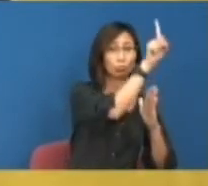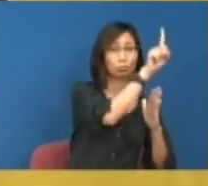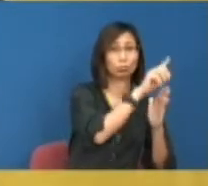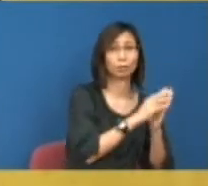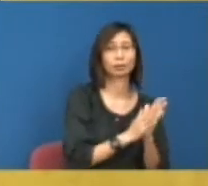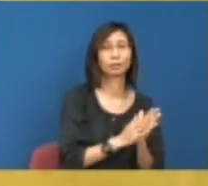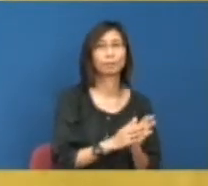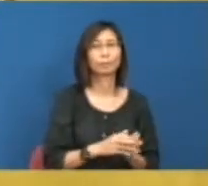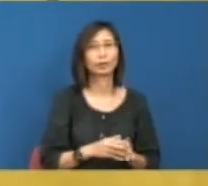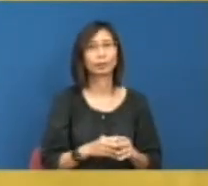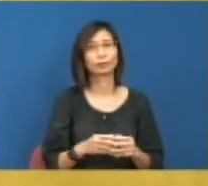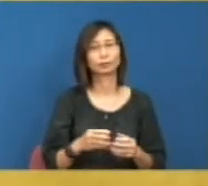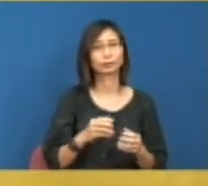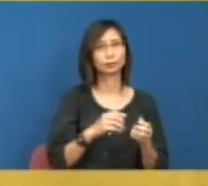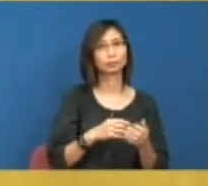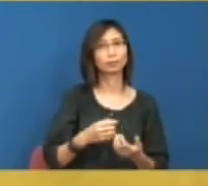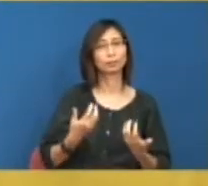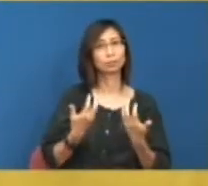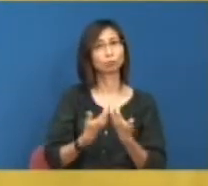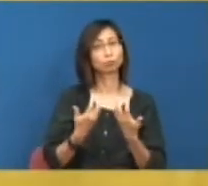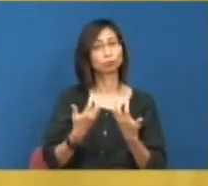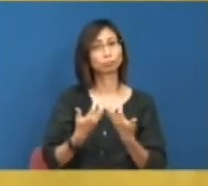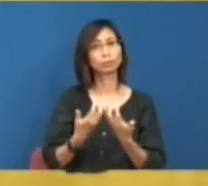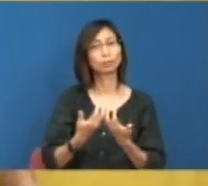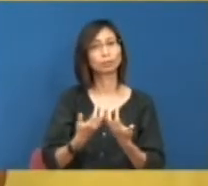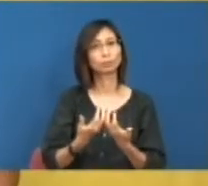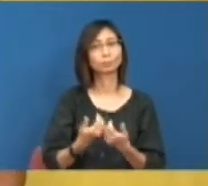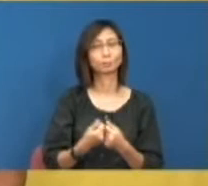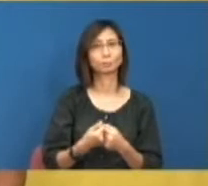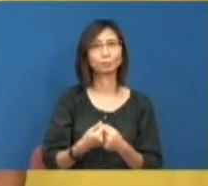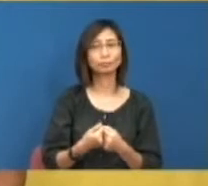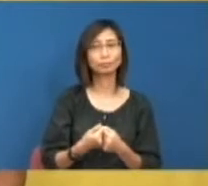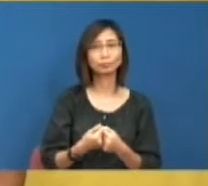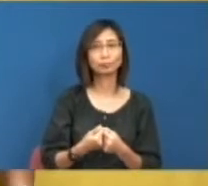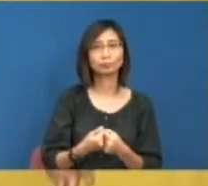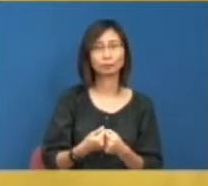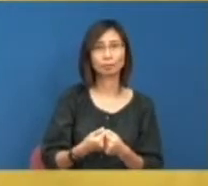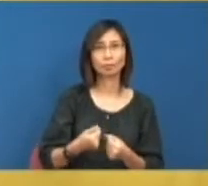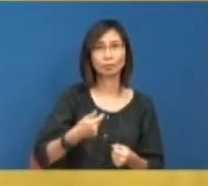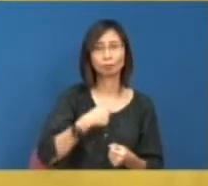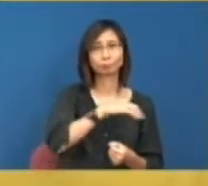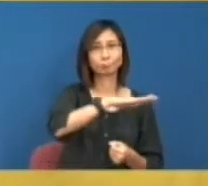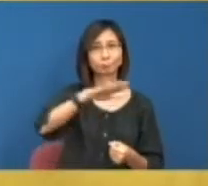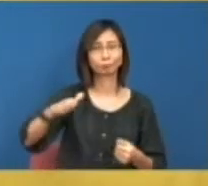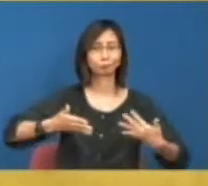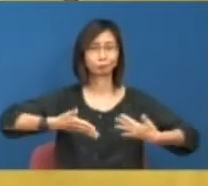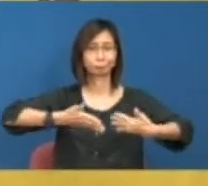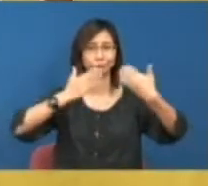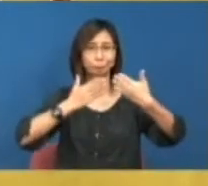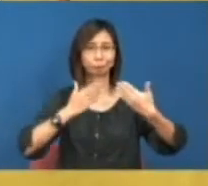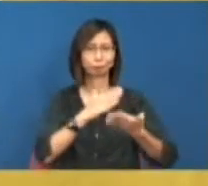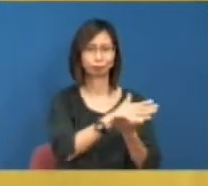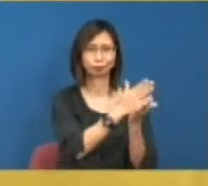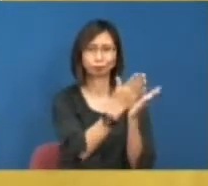一個資產價格就係不停咁樣上升。我哋嘅換言就一樣嘢，咁所以呢